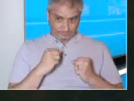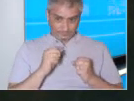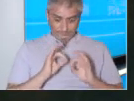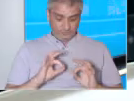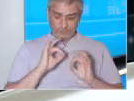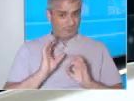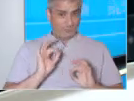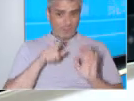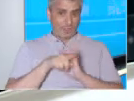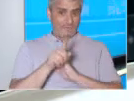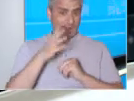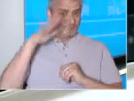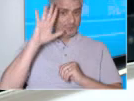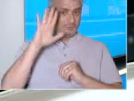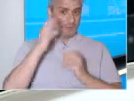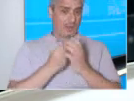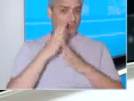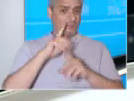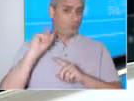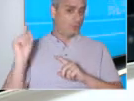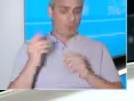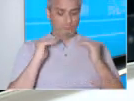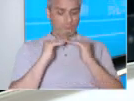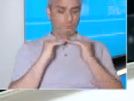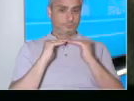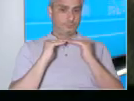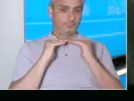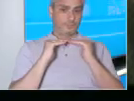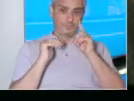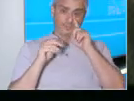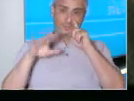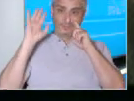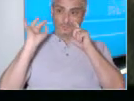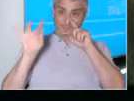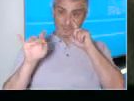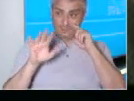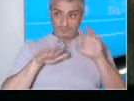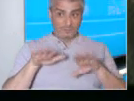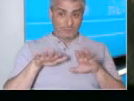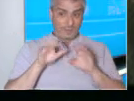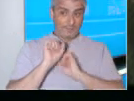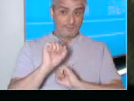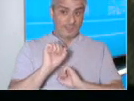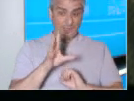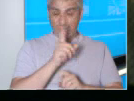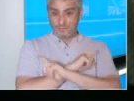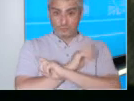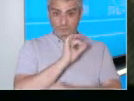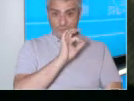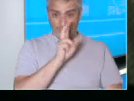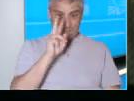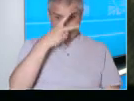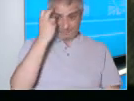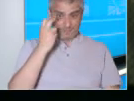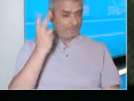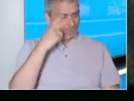ששום אצבע לא תברח לכם בהצבעה להקמת ממשלה, שכולם כאיש אחד בלב אחד יצביעו נגד ממשלה בתמיכה, באימנות וכולי של רם?